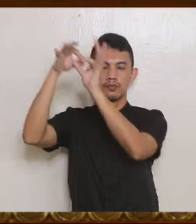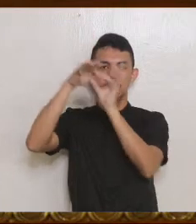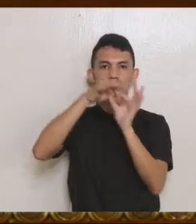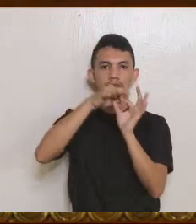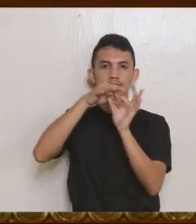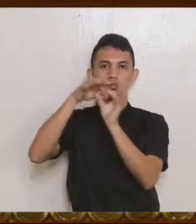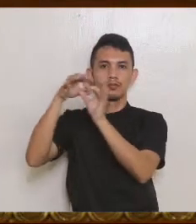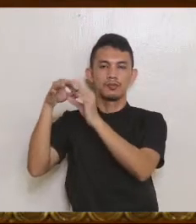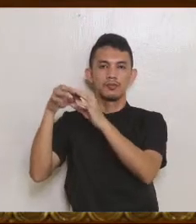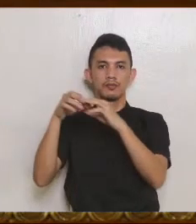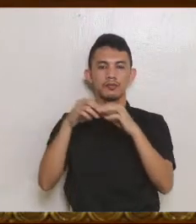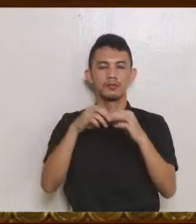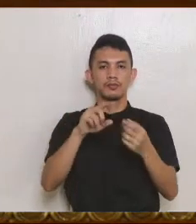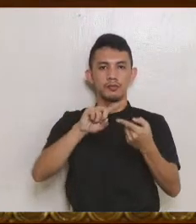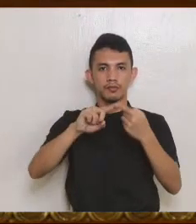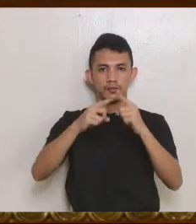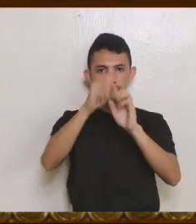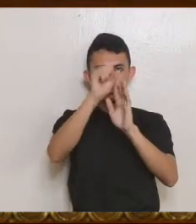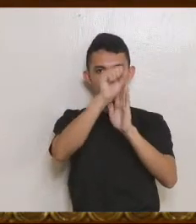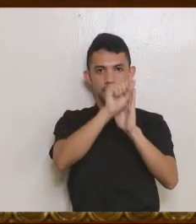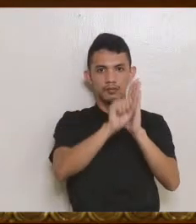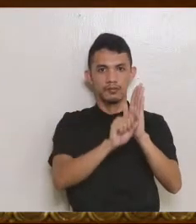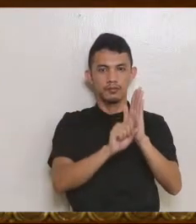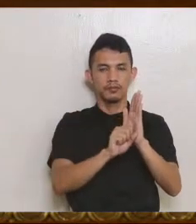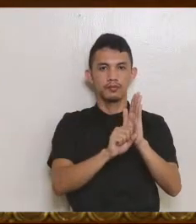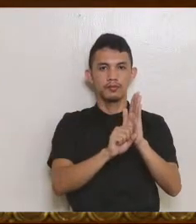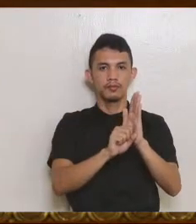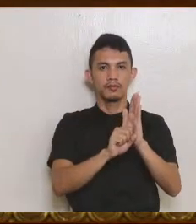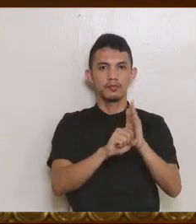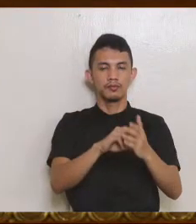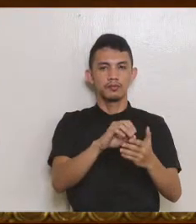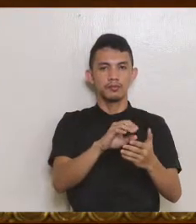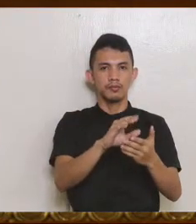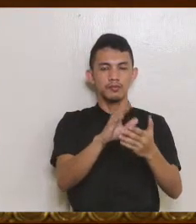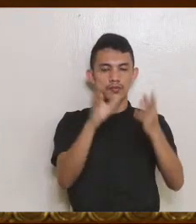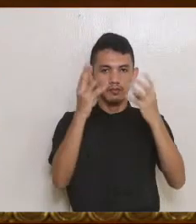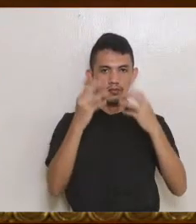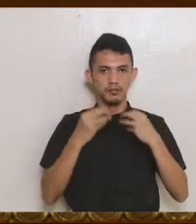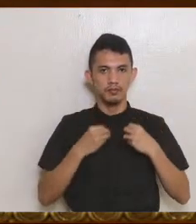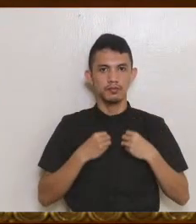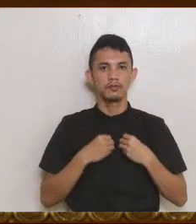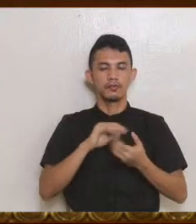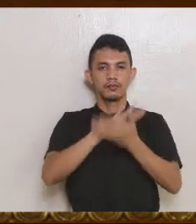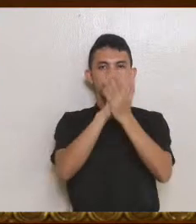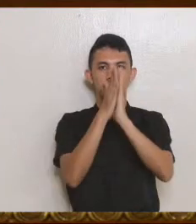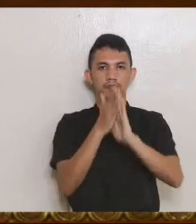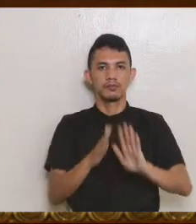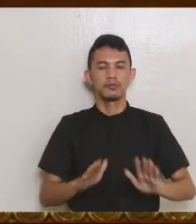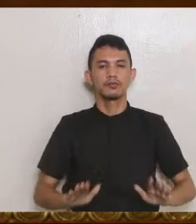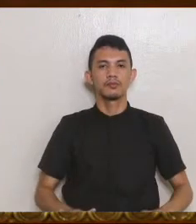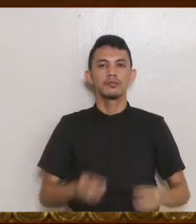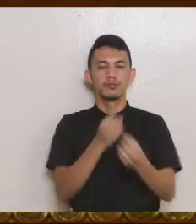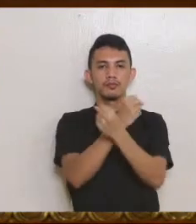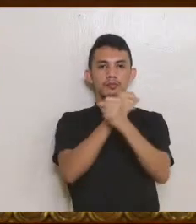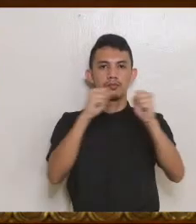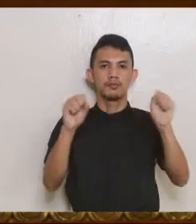atong panaghigalaay. Makapadangat sa kalinaw ug kaluwasan sa tibuok